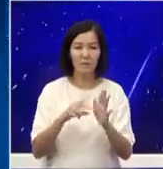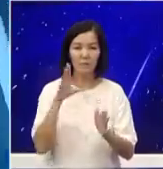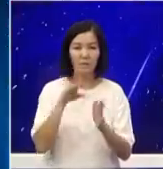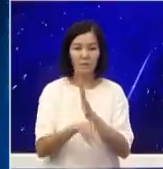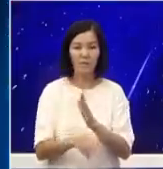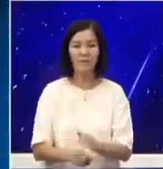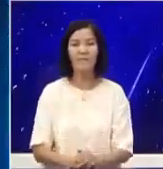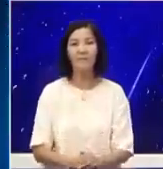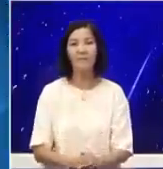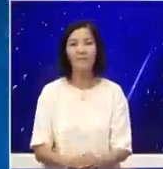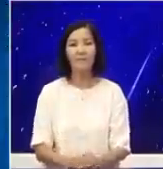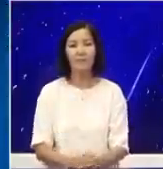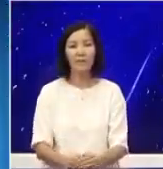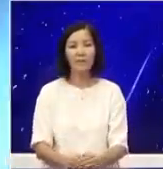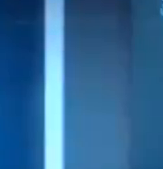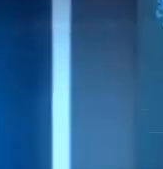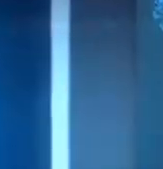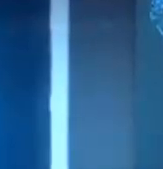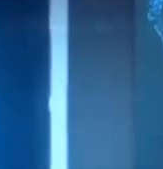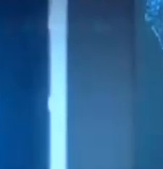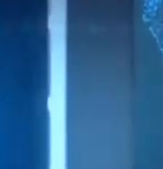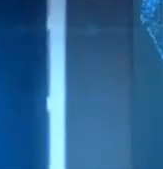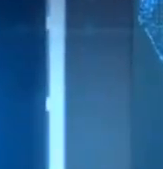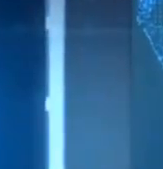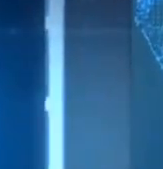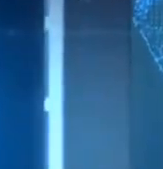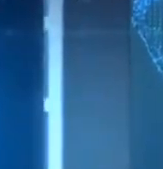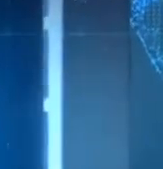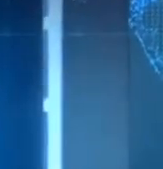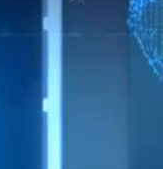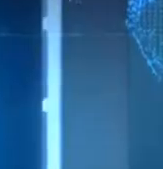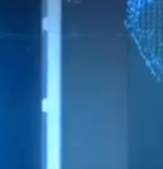Меруерт Қыдырбайқызы, Надир Хамзин, Жетісу телеарнасы, Көксу ауданынан.